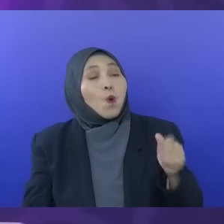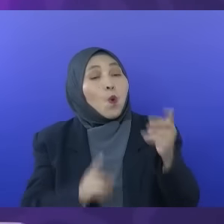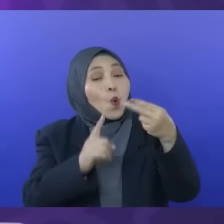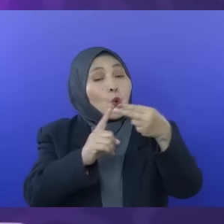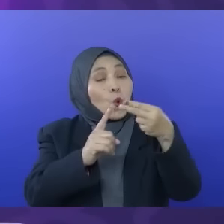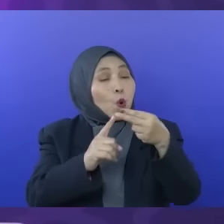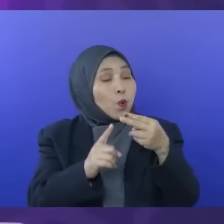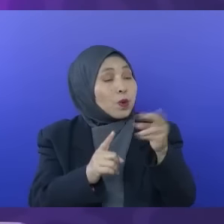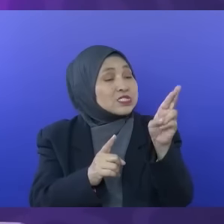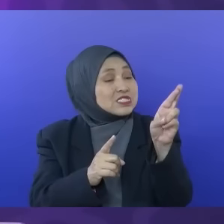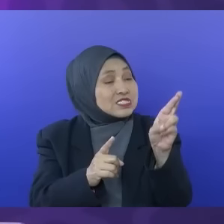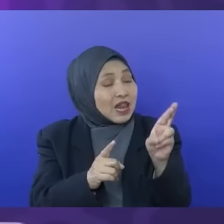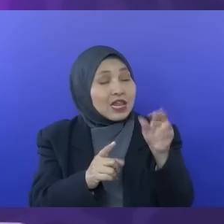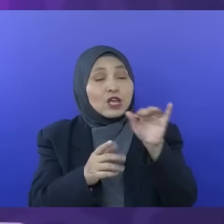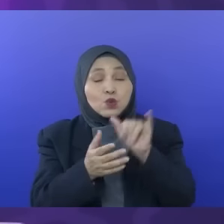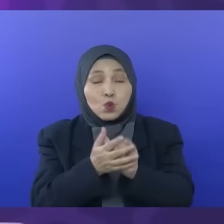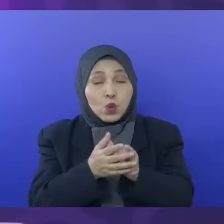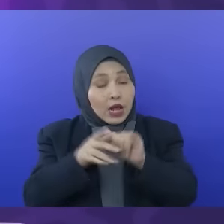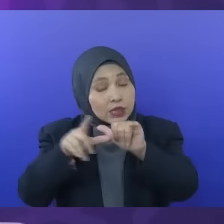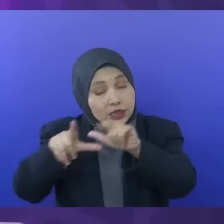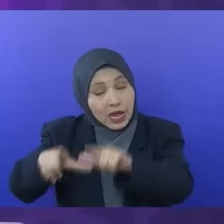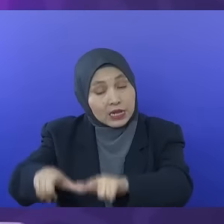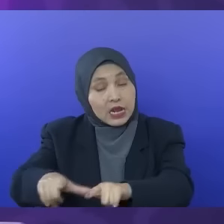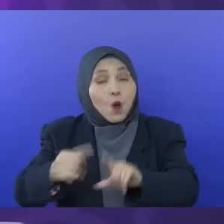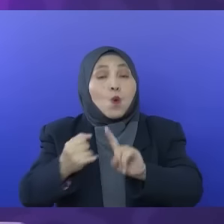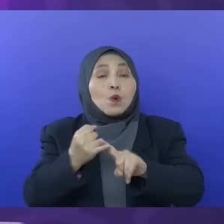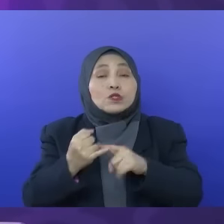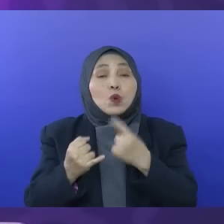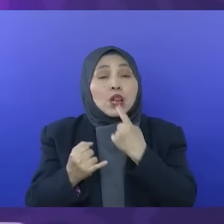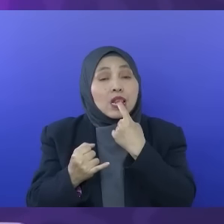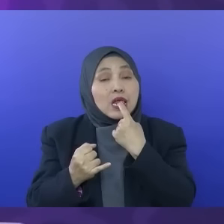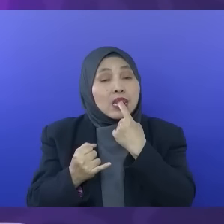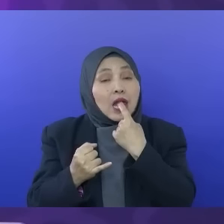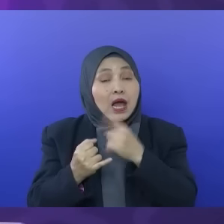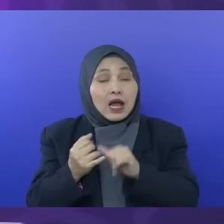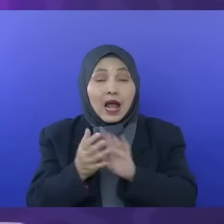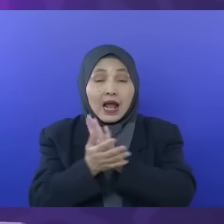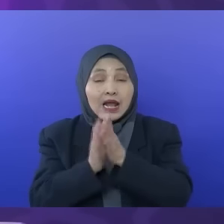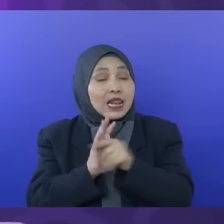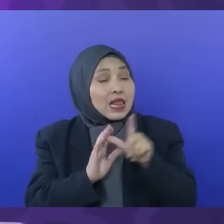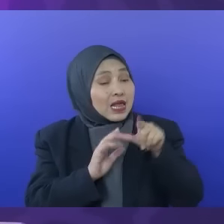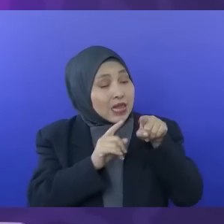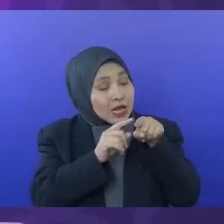huruf dzal yang terletak di ujung lidah kita contoh